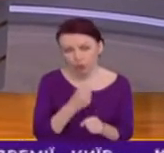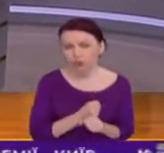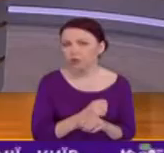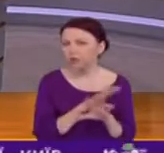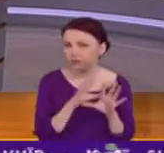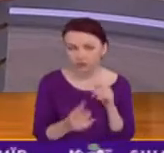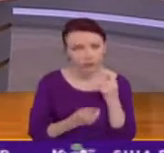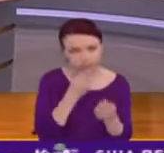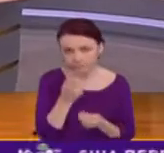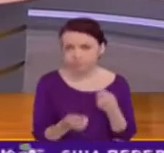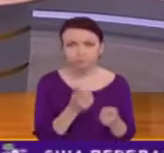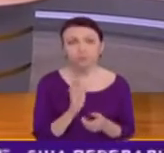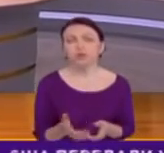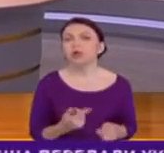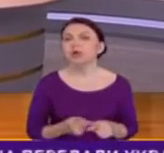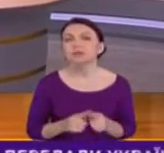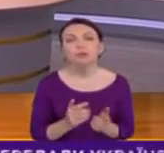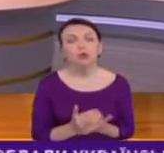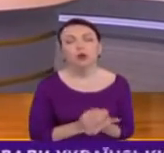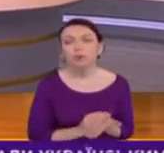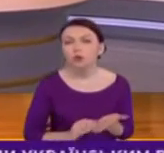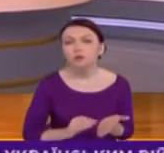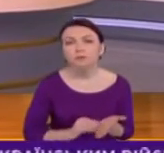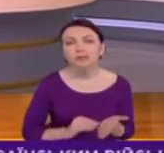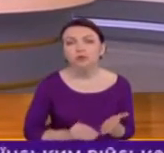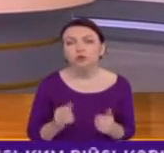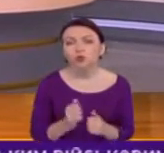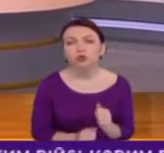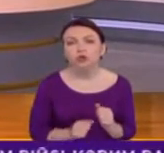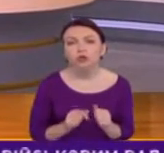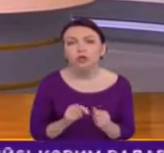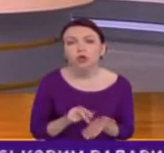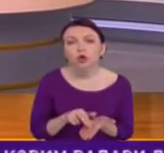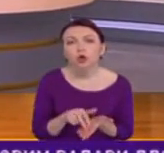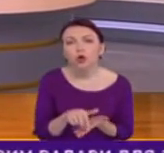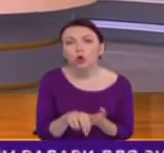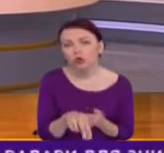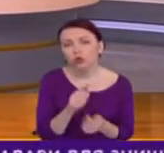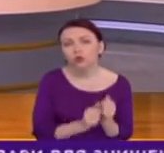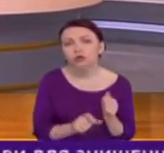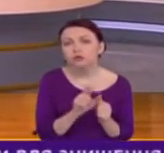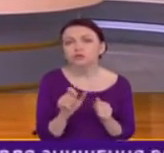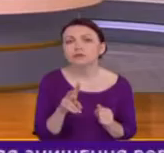яка практично розписана. У нас кожен крок нашого міста, кожен знак.